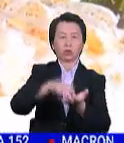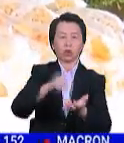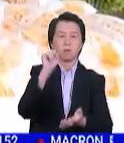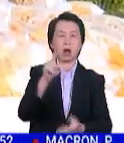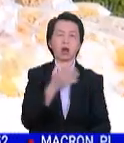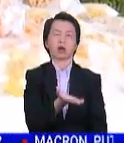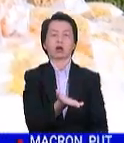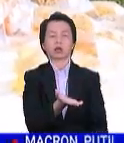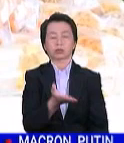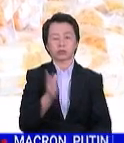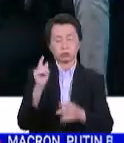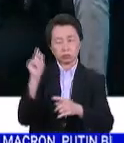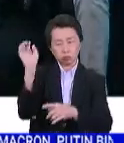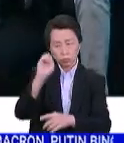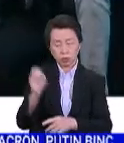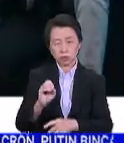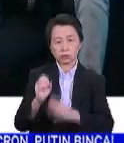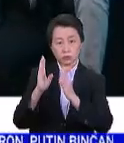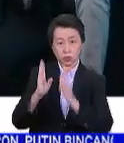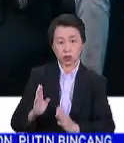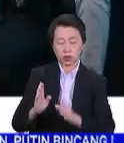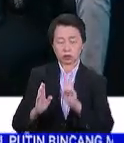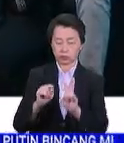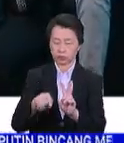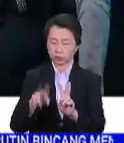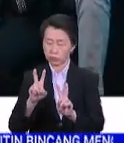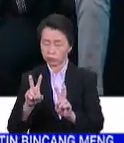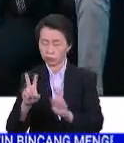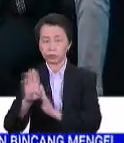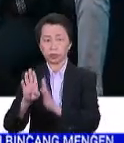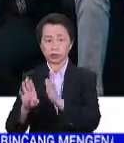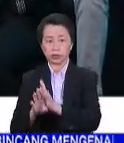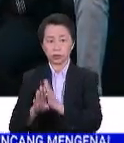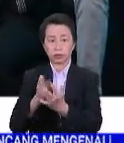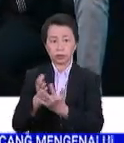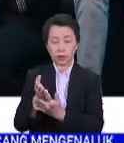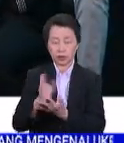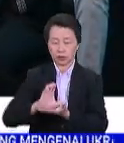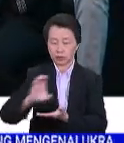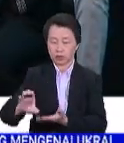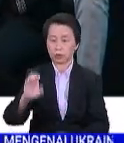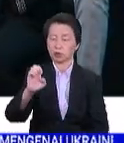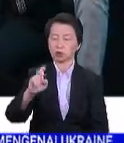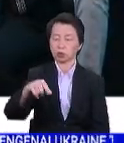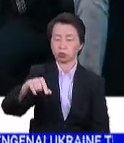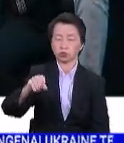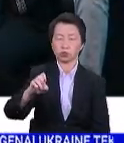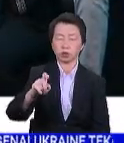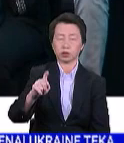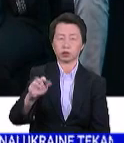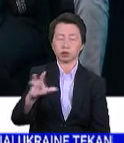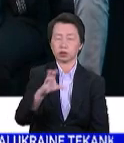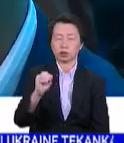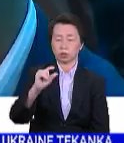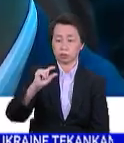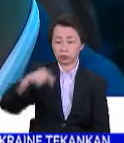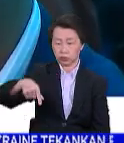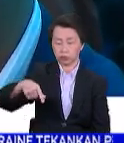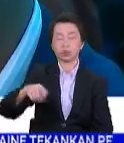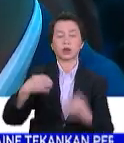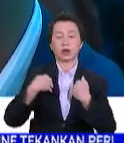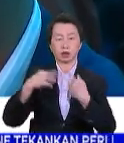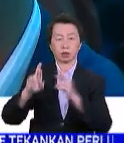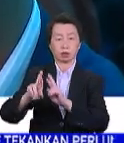pula, kaedah perbadanan melebihi RM2.2 bilion melalui pelaburan equity dan kuisi equity turut